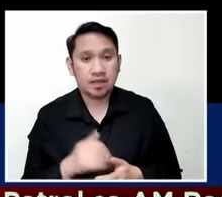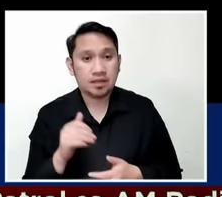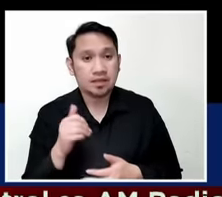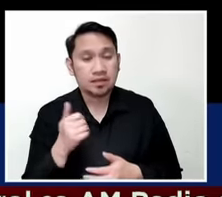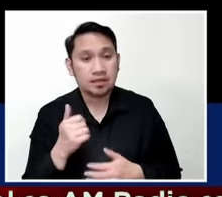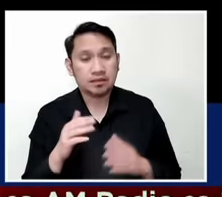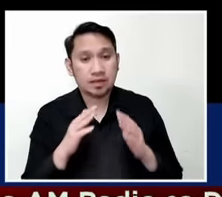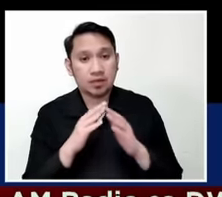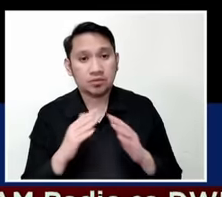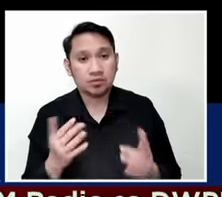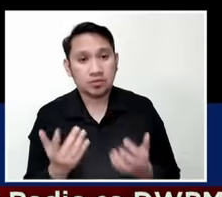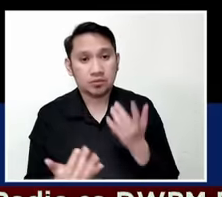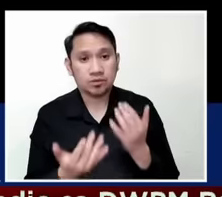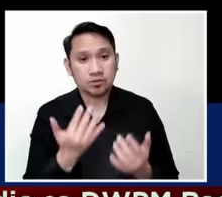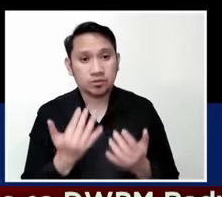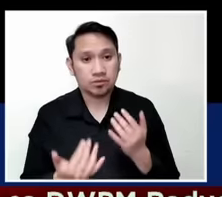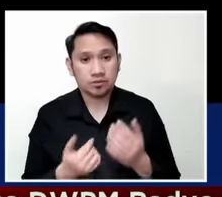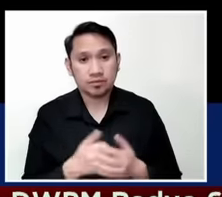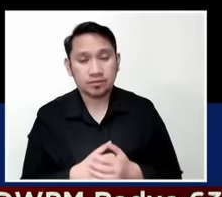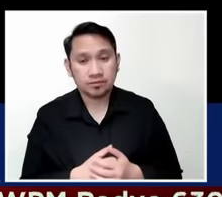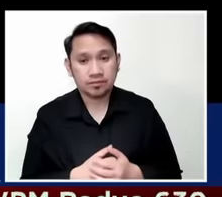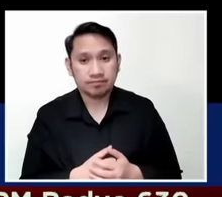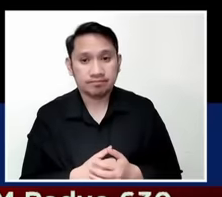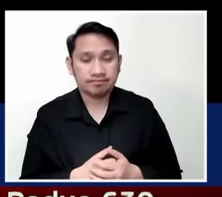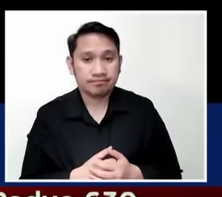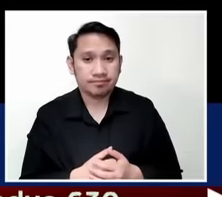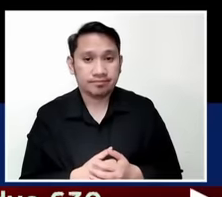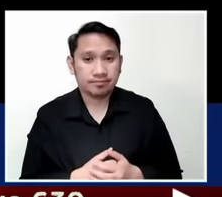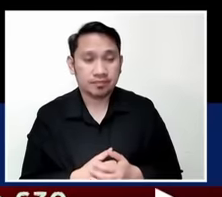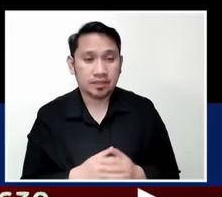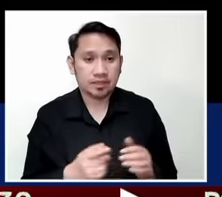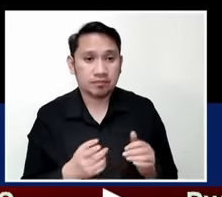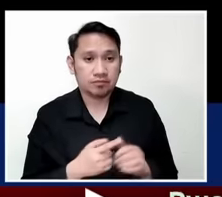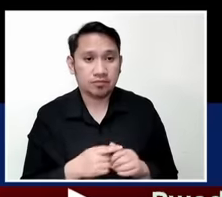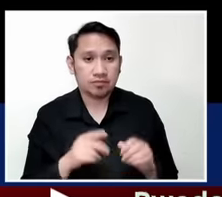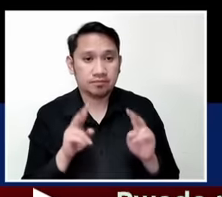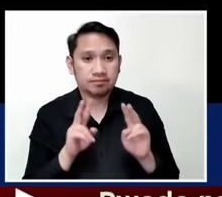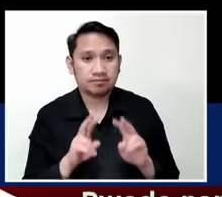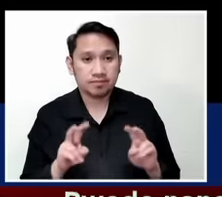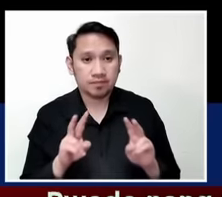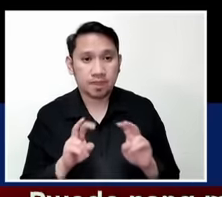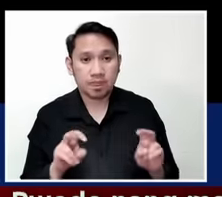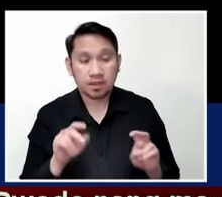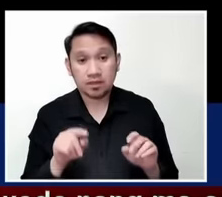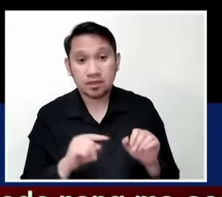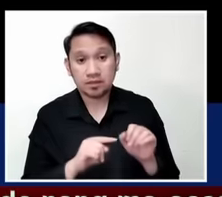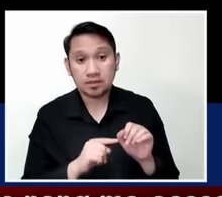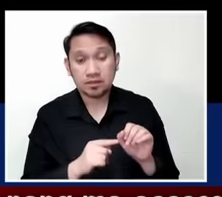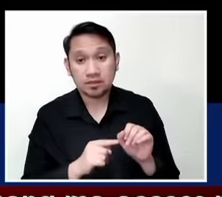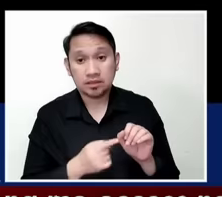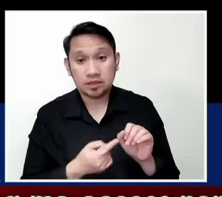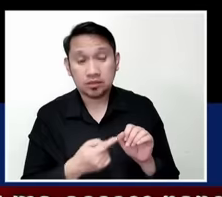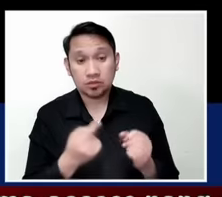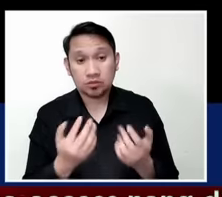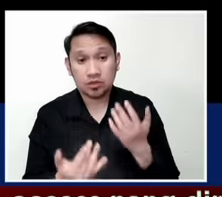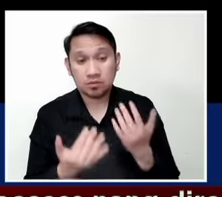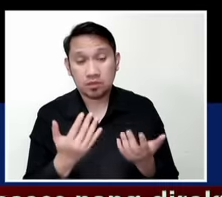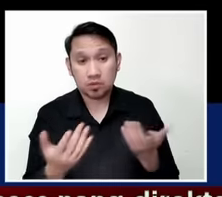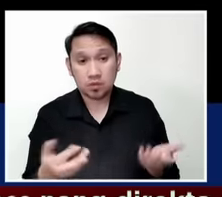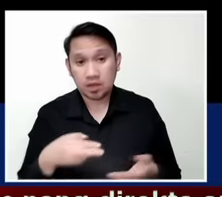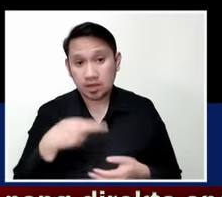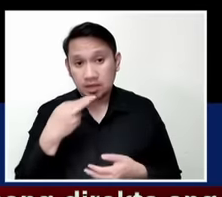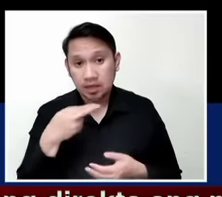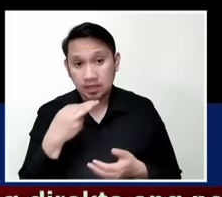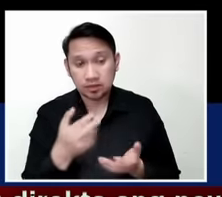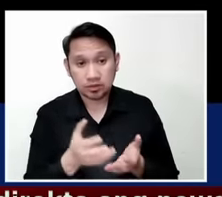Camote, Barangay Paknaan. Sa paunang imbestigasyon, posibleng nagmula umano ang apoy sa rice cooker na hindi nahugot